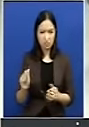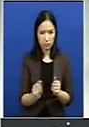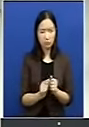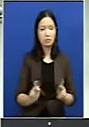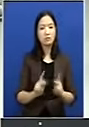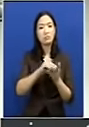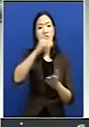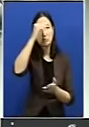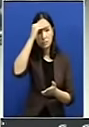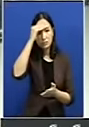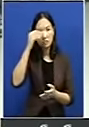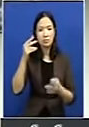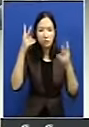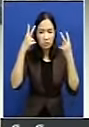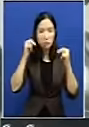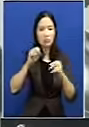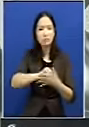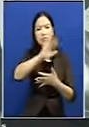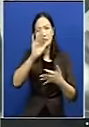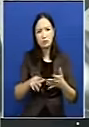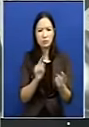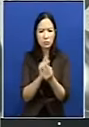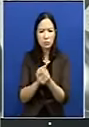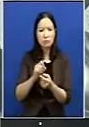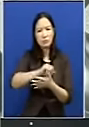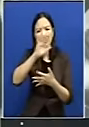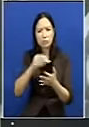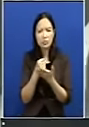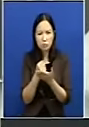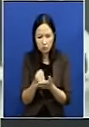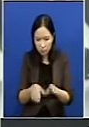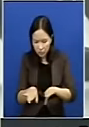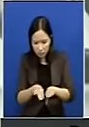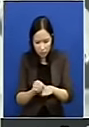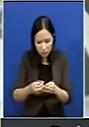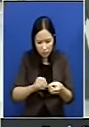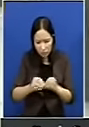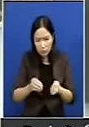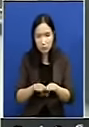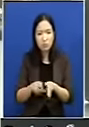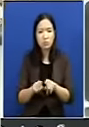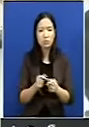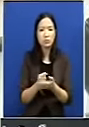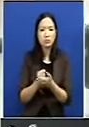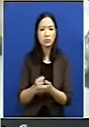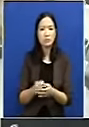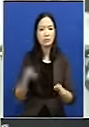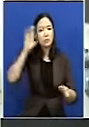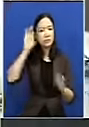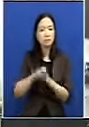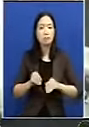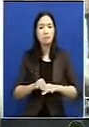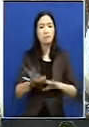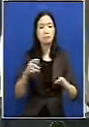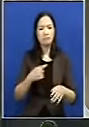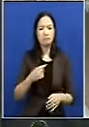าก็นายกระบุว่าก็เป็นพี่เป็นน้องกันรู้จักกันไปช่วยนายกถอดรองเท้าแล้วภาพก็ถูกเผยแพร่ออกไปน